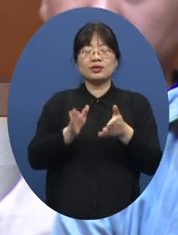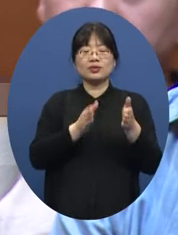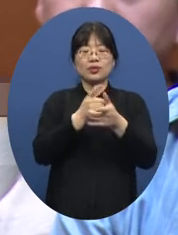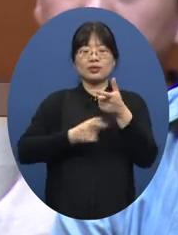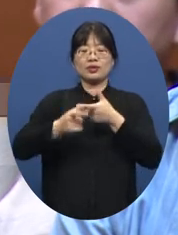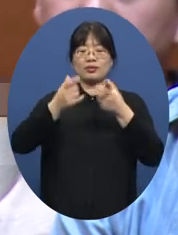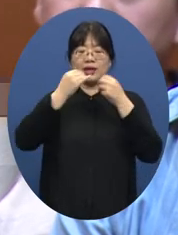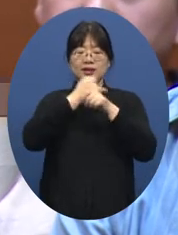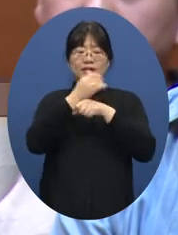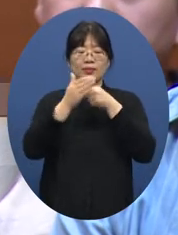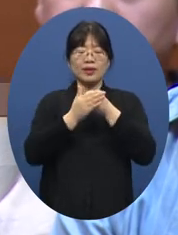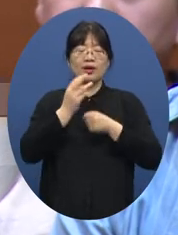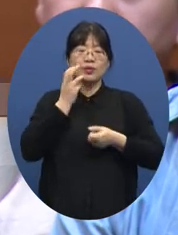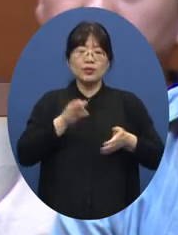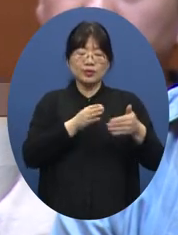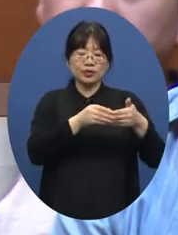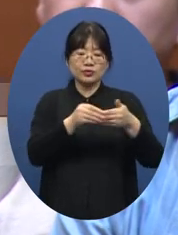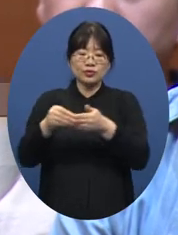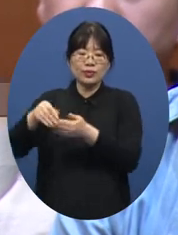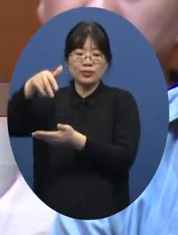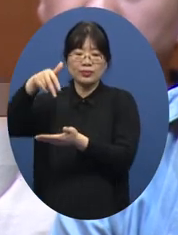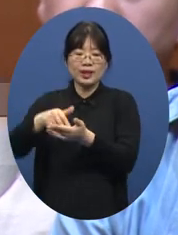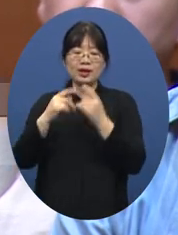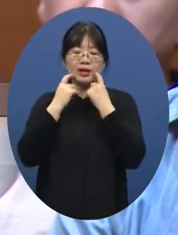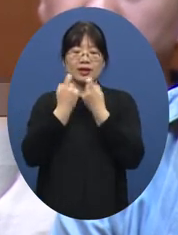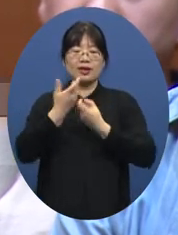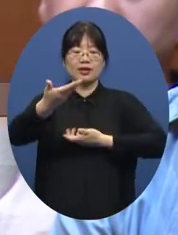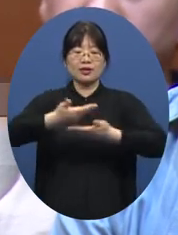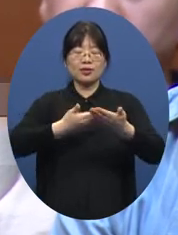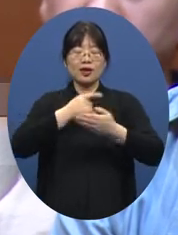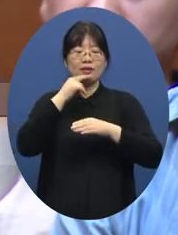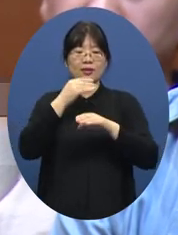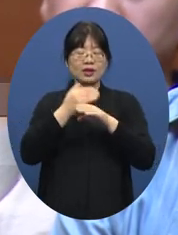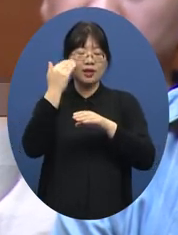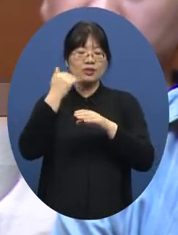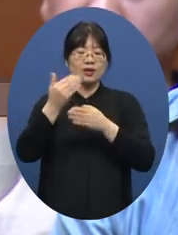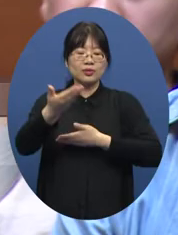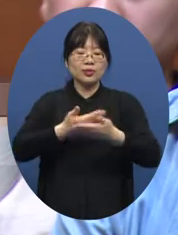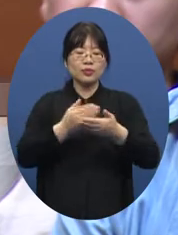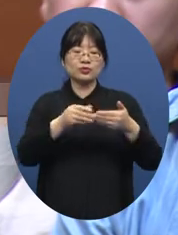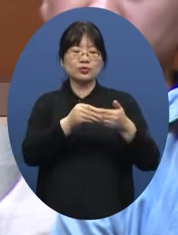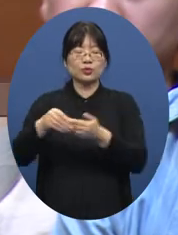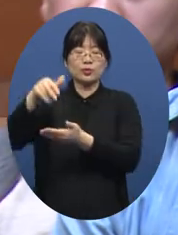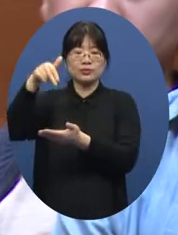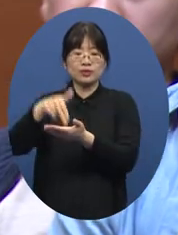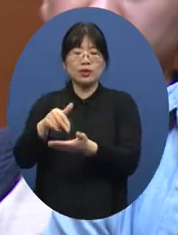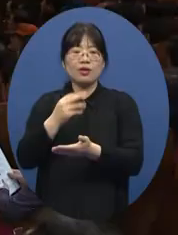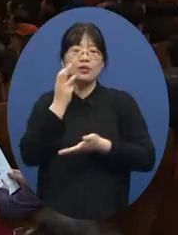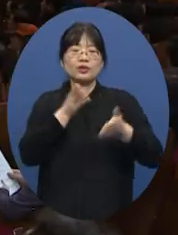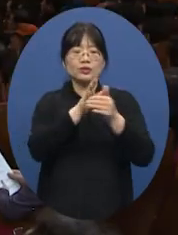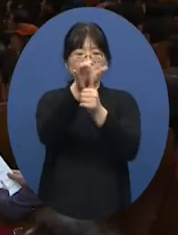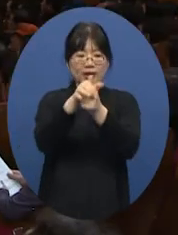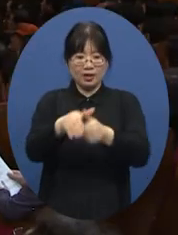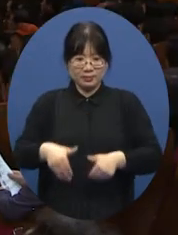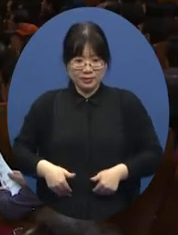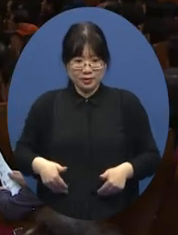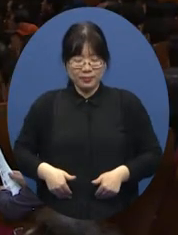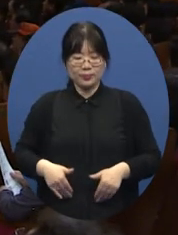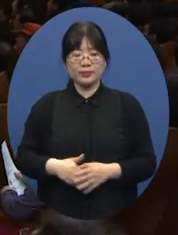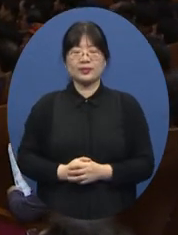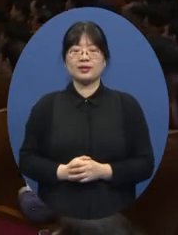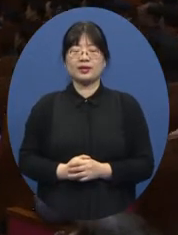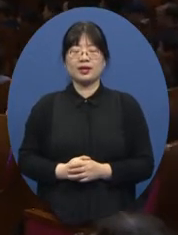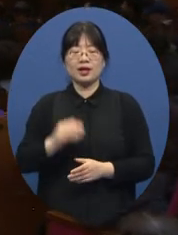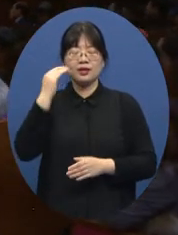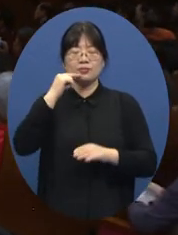그래서 경기도가 주도적으로 이거 민간 교류, 남북 교류 사업을 주도적으로 경기도가 좀 해야 된다고 보고 있고요. 지자체